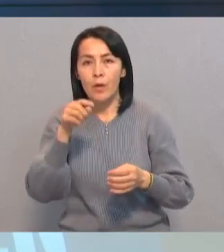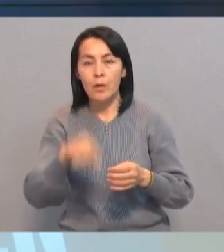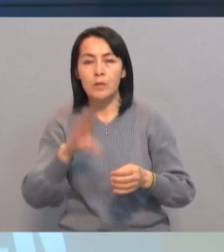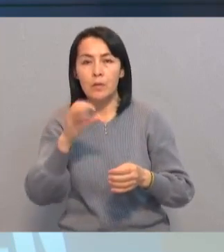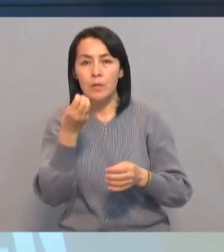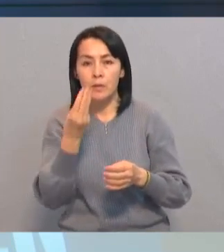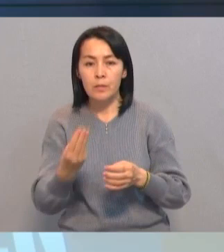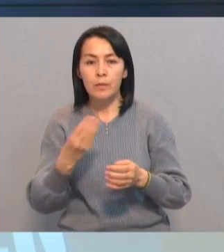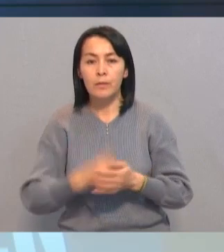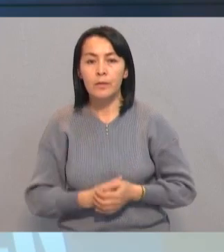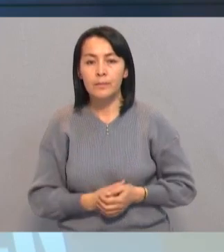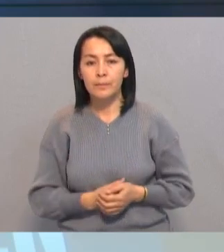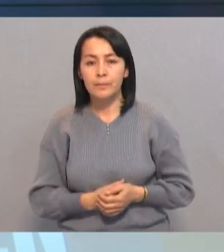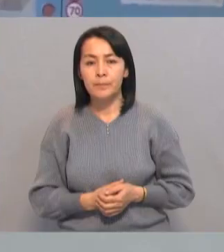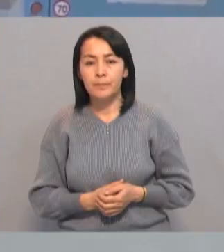Сауле Ширенбекова.